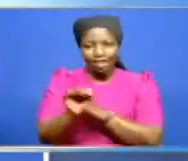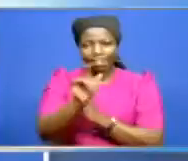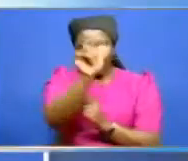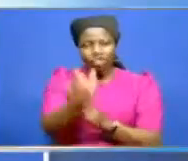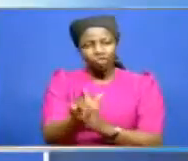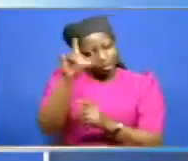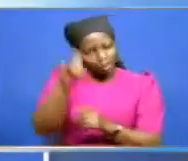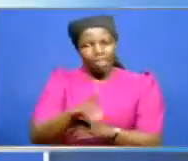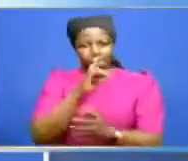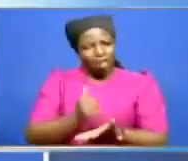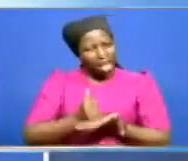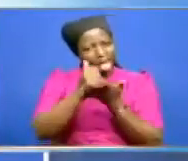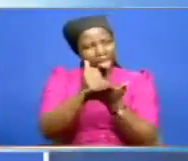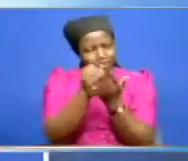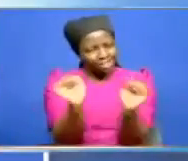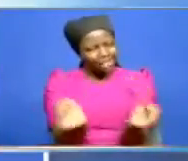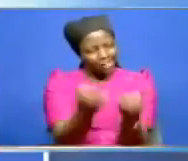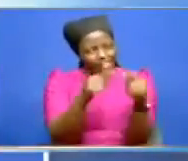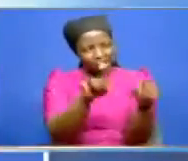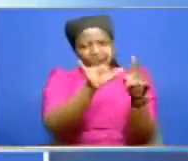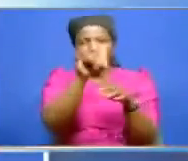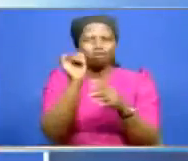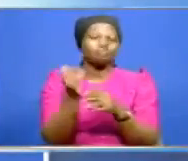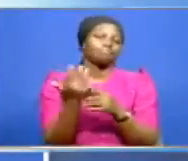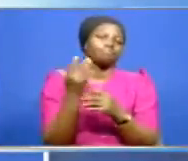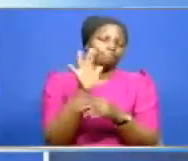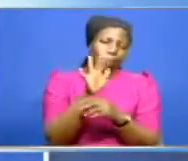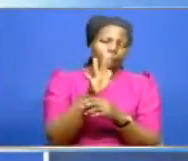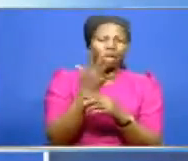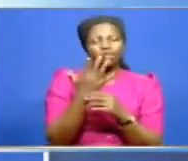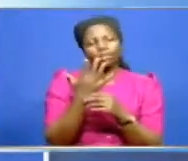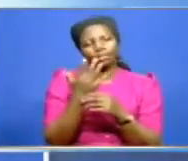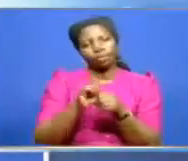juhudi zake za kujikwamua kutokana na athari za ugonjwa wa